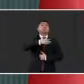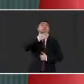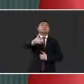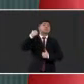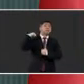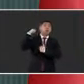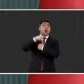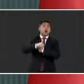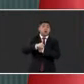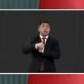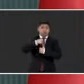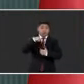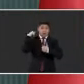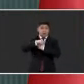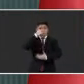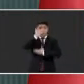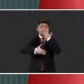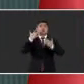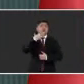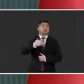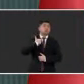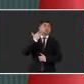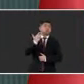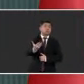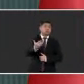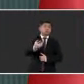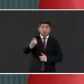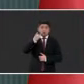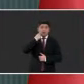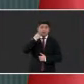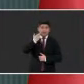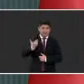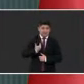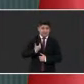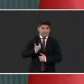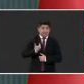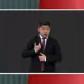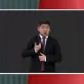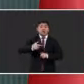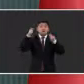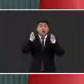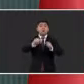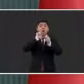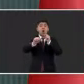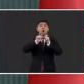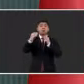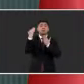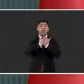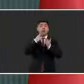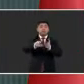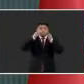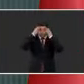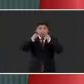daha altını çizerek ifade ediyorum. Hükümet olarak uyguladığımız ekonomi programının